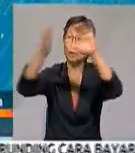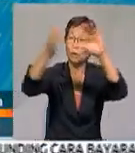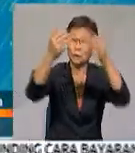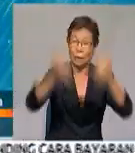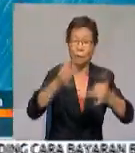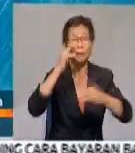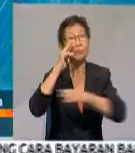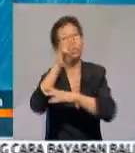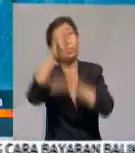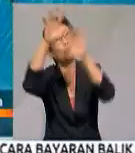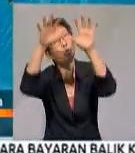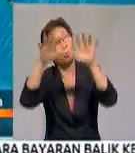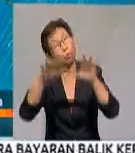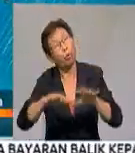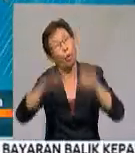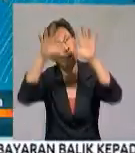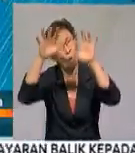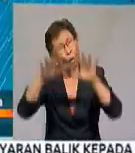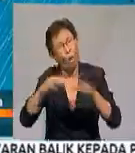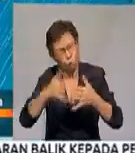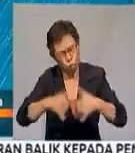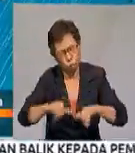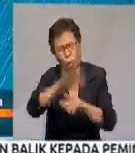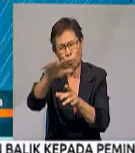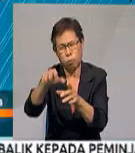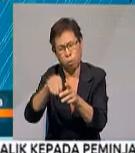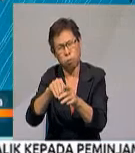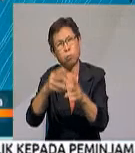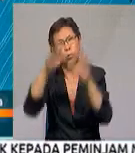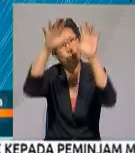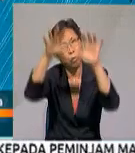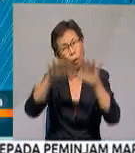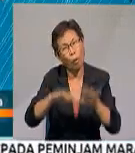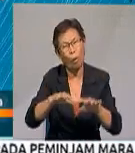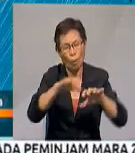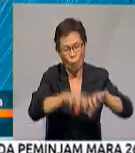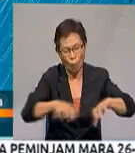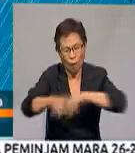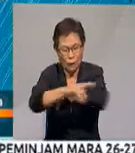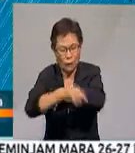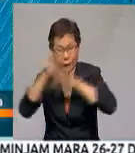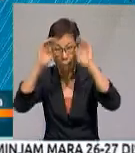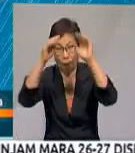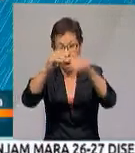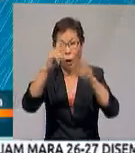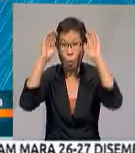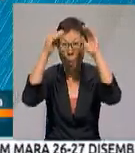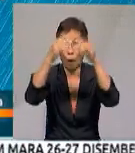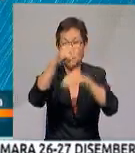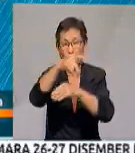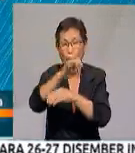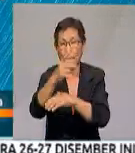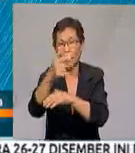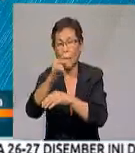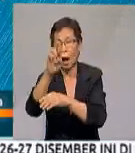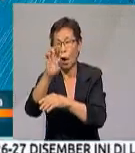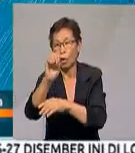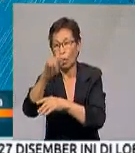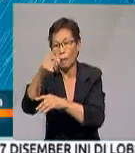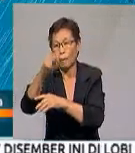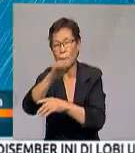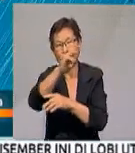dapat diperhatikan hujan masih lagi berterusan melibatkan di kawasan negeri Pahang iaitu Kuantan, Pekan, Rompin, Maran